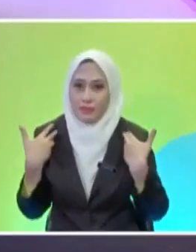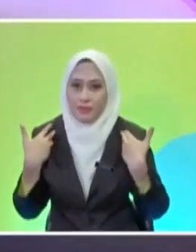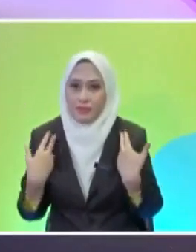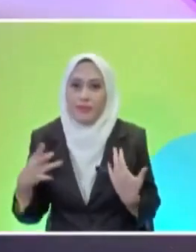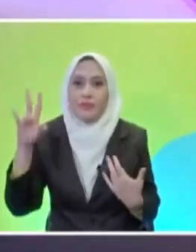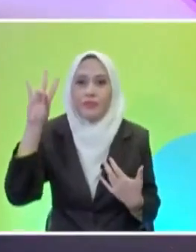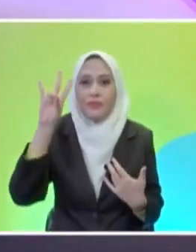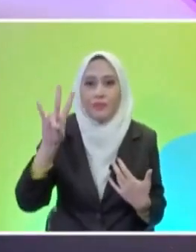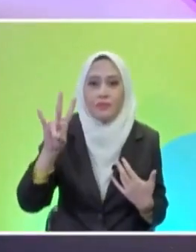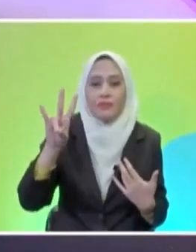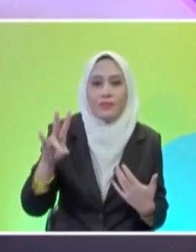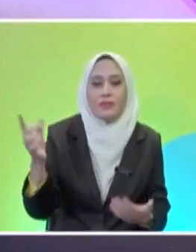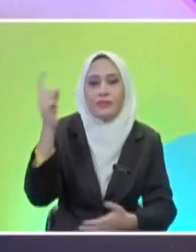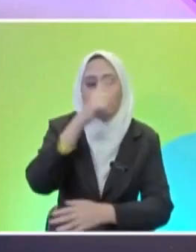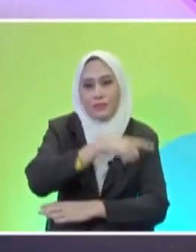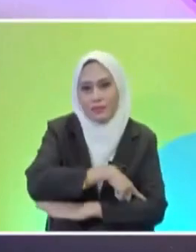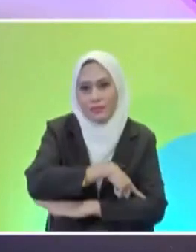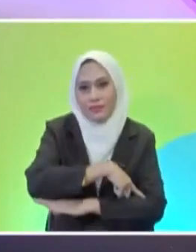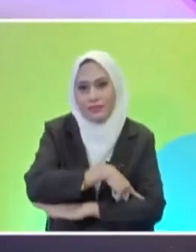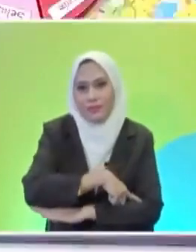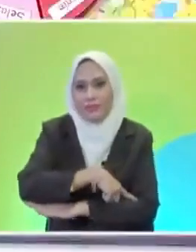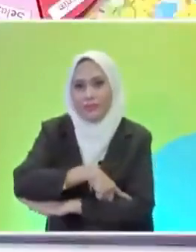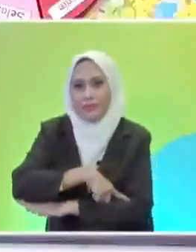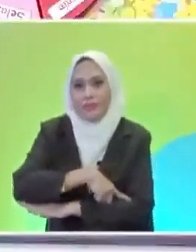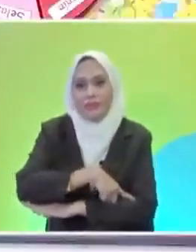ada 7 hari.